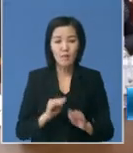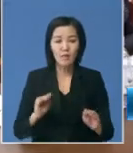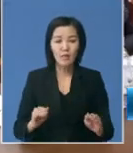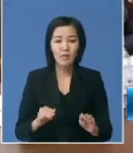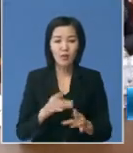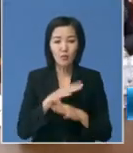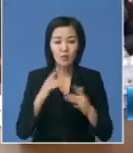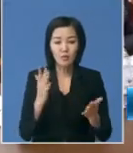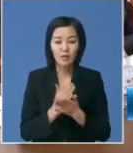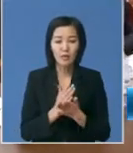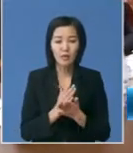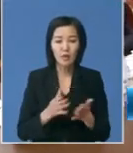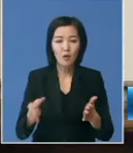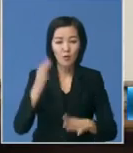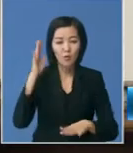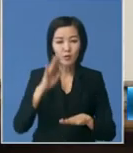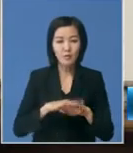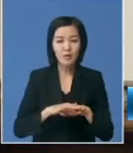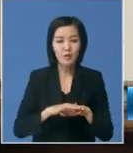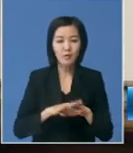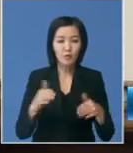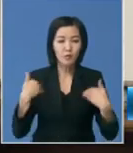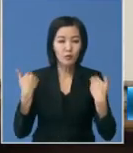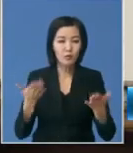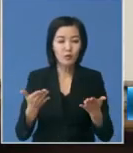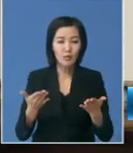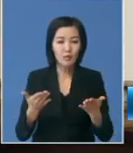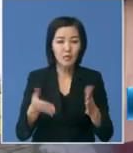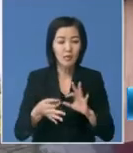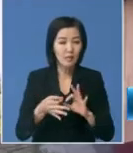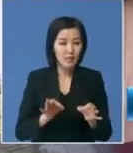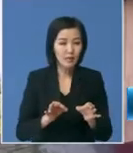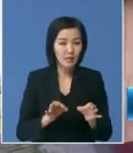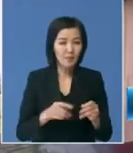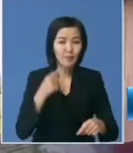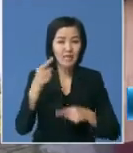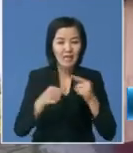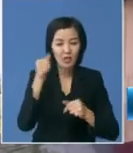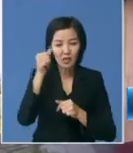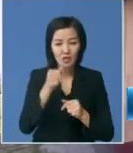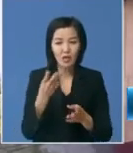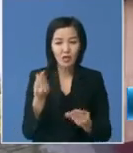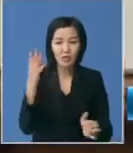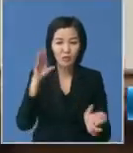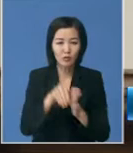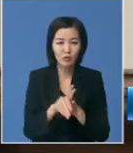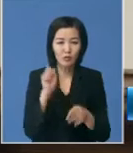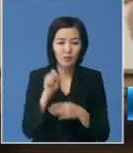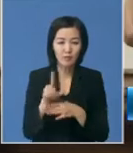саны көбейген. Облыс әкімі көтерілген мәселелердің өзектілігін талдап таразылап, келер жылғы бюджетке енгізуді тапсырды.